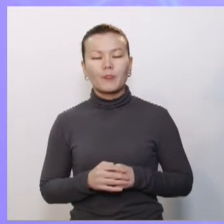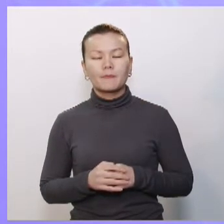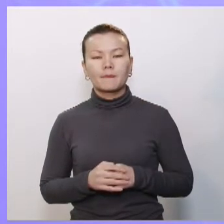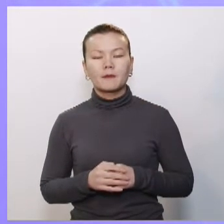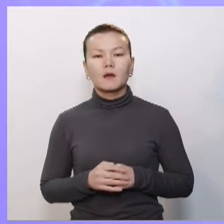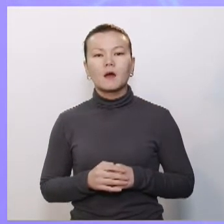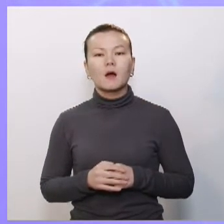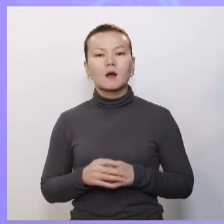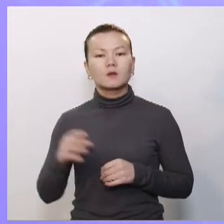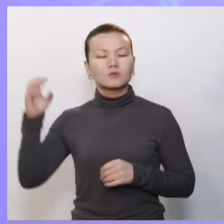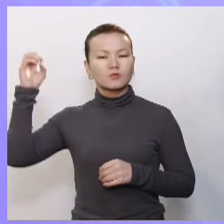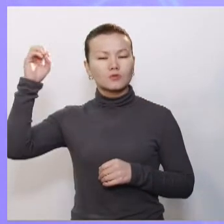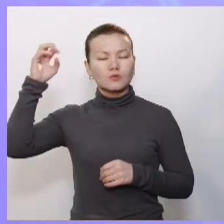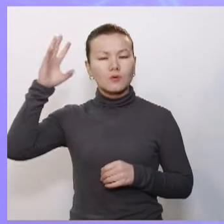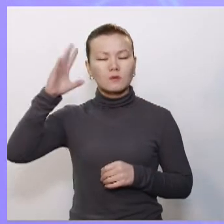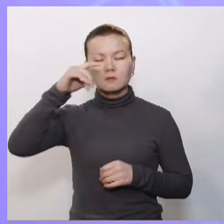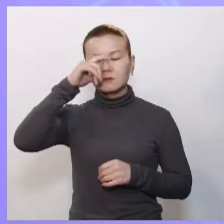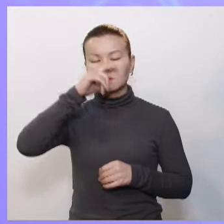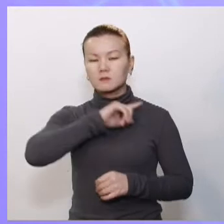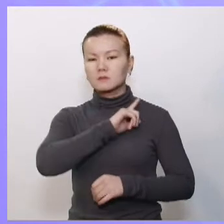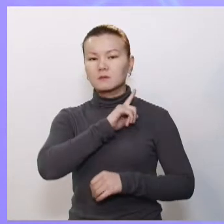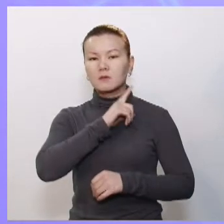Күн ысык, гүлдөр эң көп.